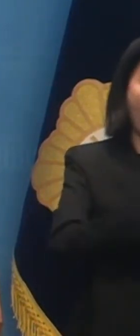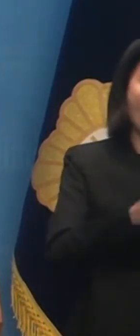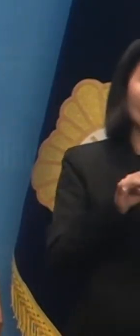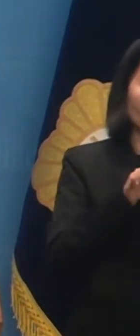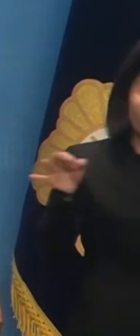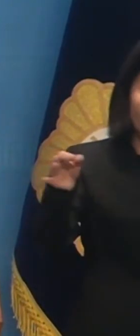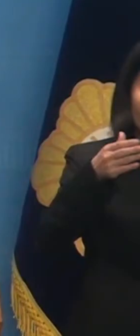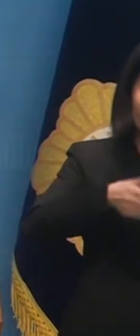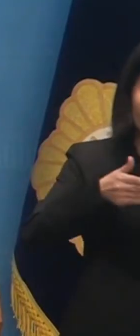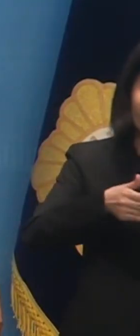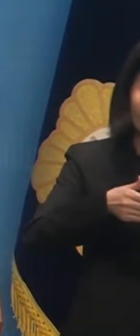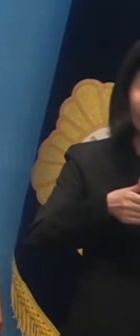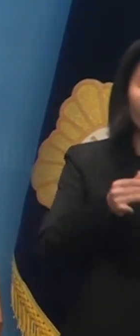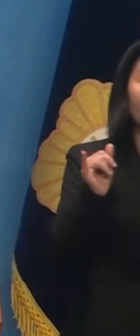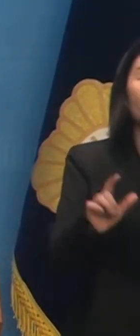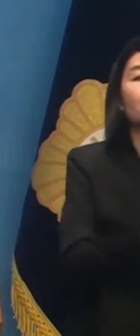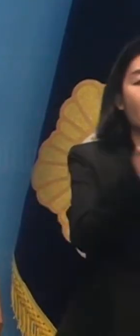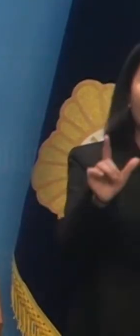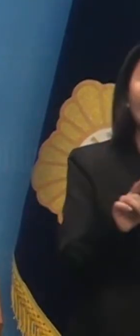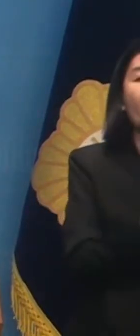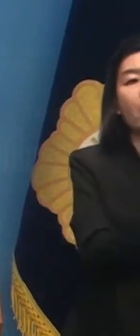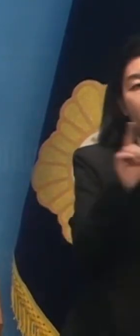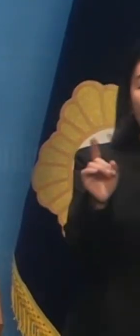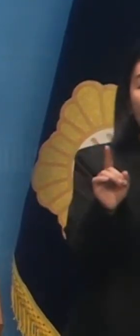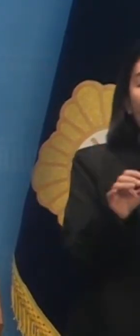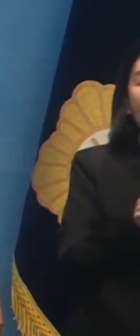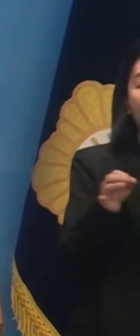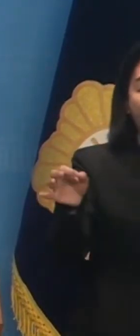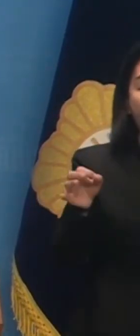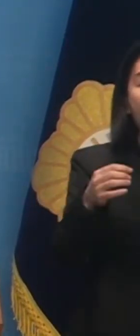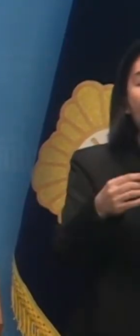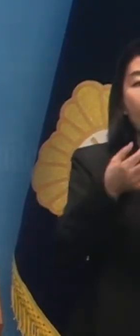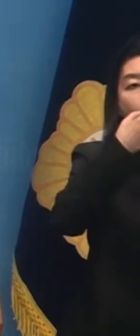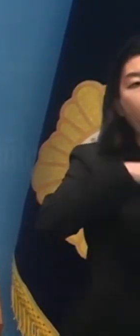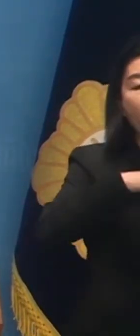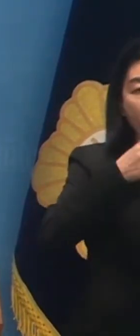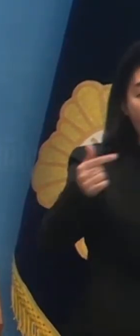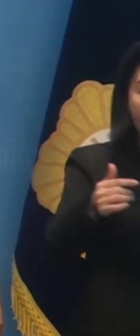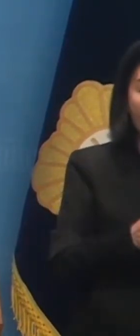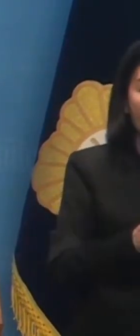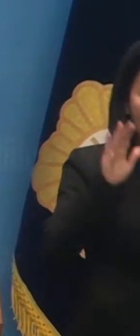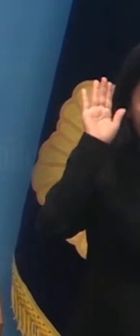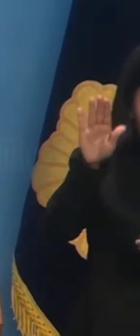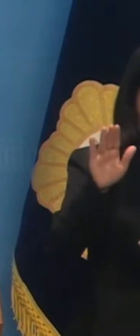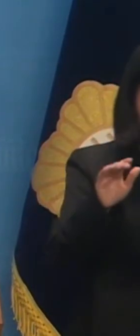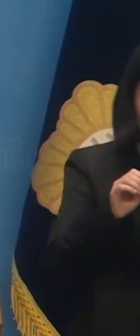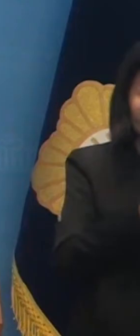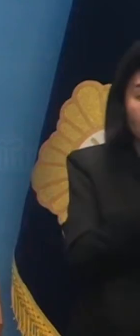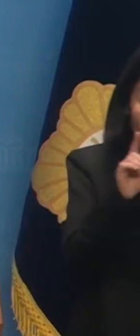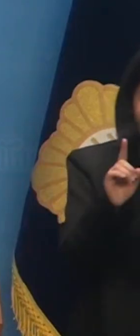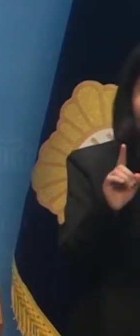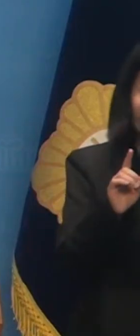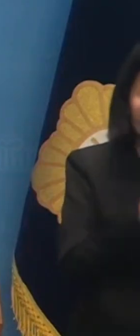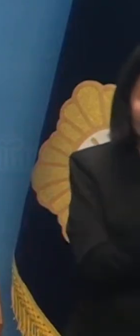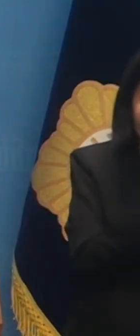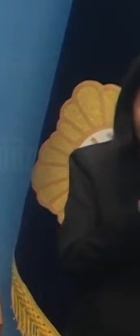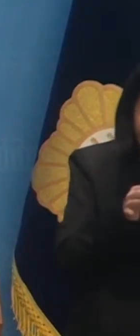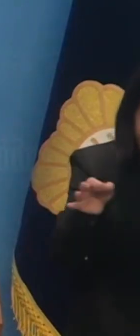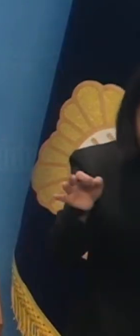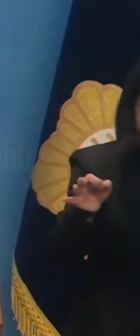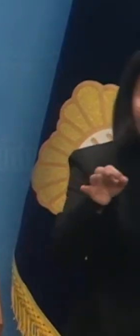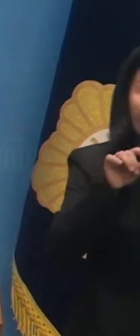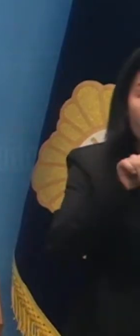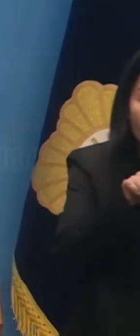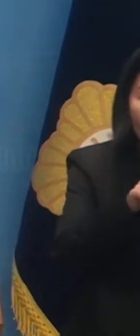민생회복지원금이 바로 그 역할을 할 것입니다. 덧붙여서 차제에 민생회복지원금과 같은 정부 지출을